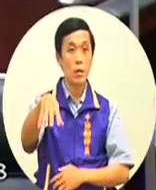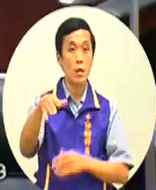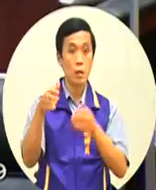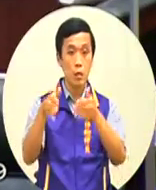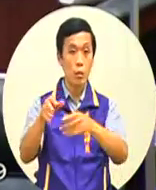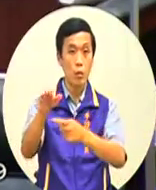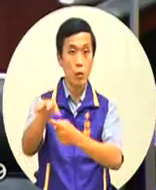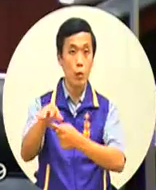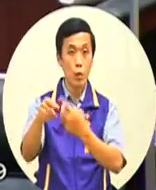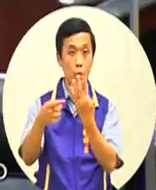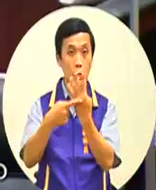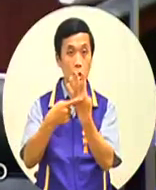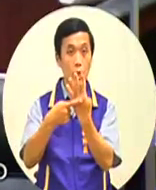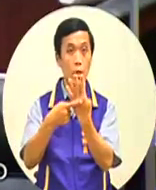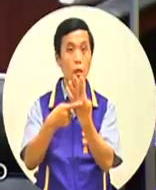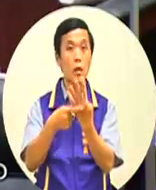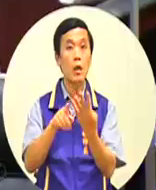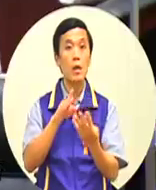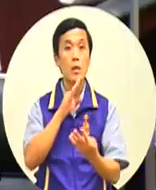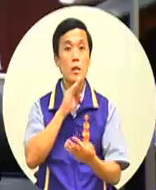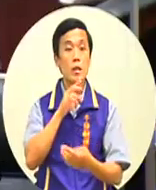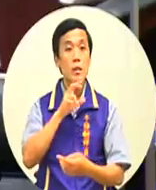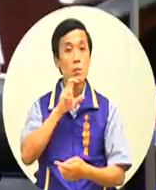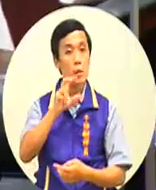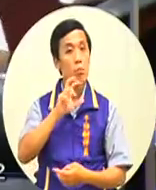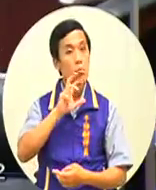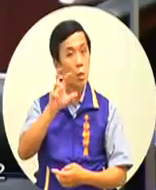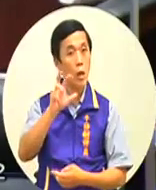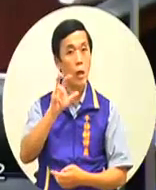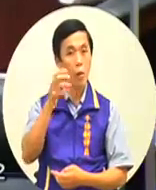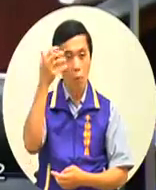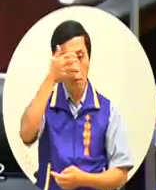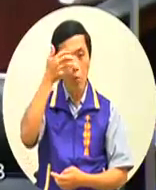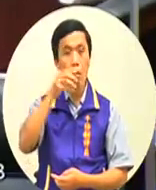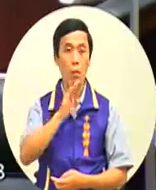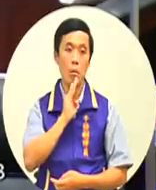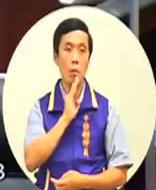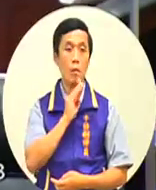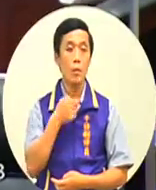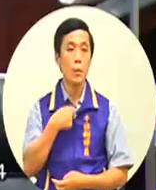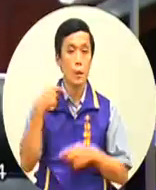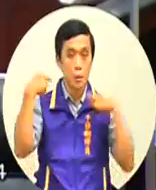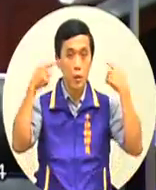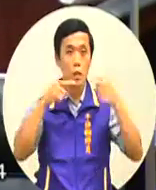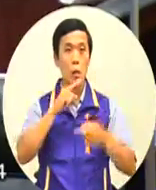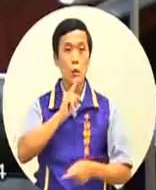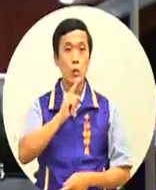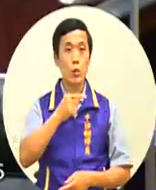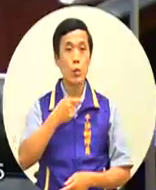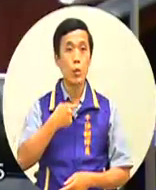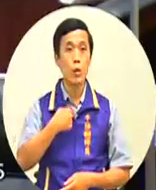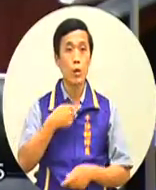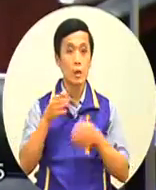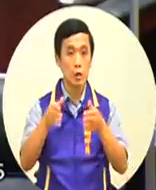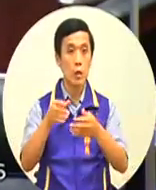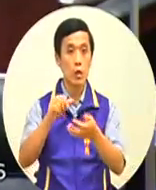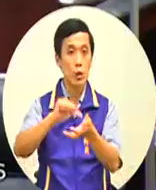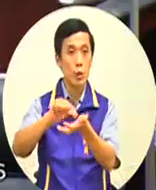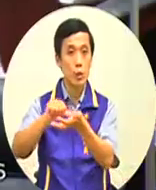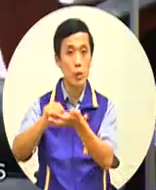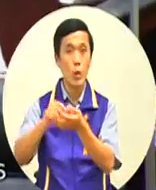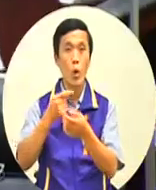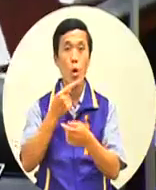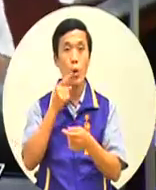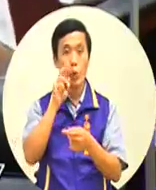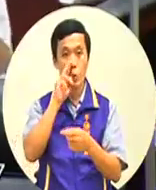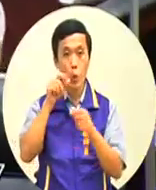业拢是七八十岁。我请你讲，我娘靠，你要种奶鸡的，话种七